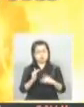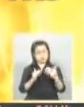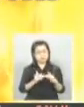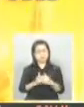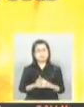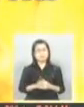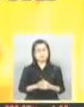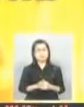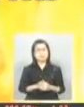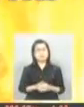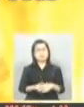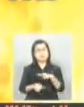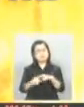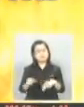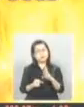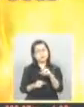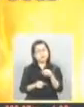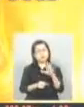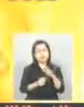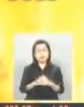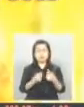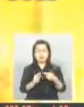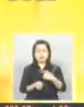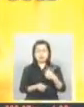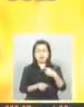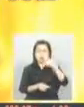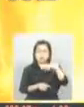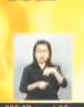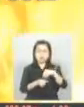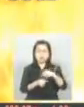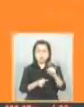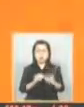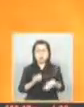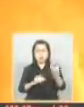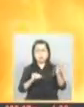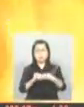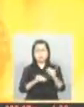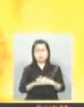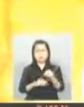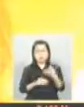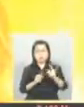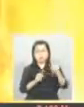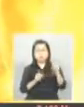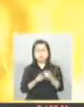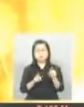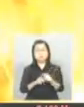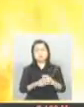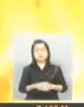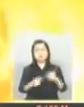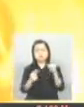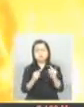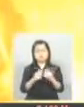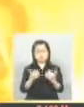ค่ะ6.50 ดอลลาร์นะคะแต่ราคาทองคำในบ้านเราขึ้นไปสูงเป็นประวัติการค่ะเนื่องจากว่าในช่ว